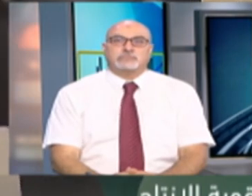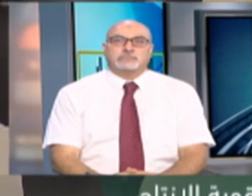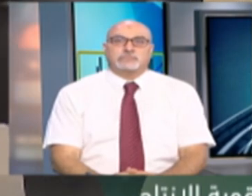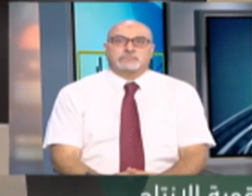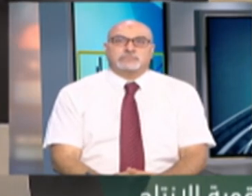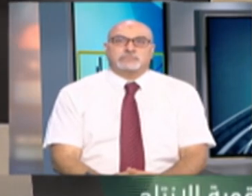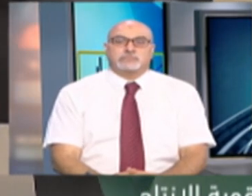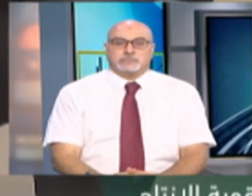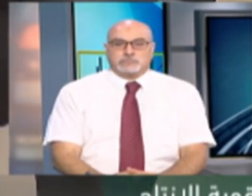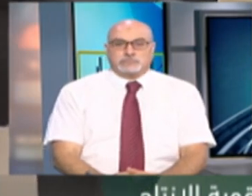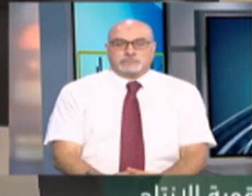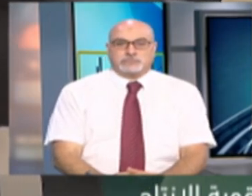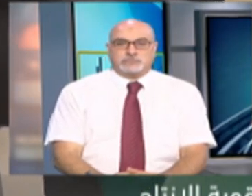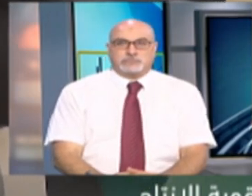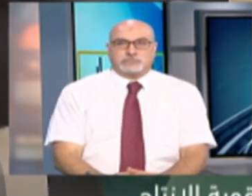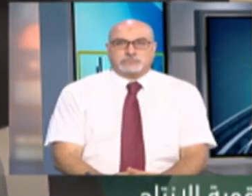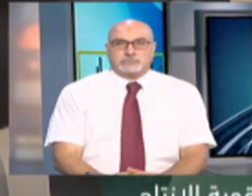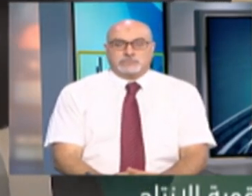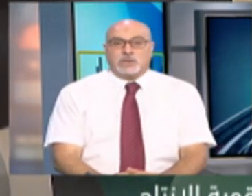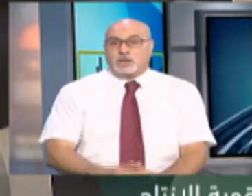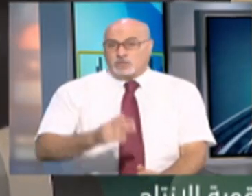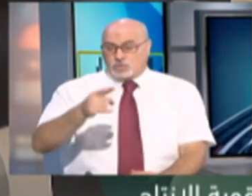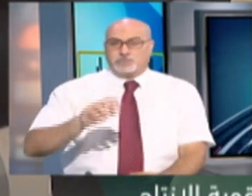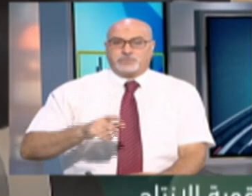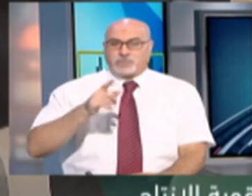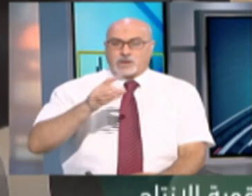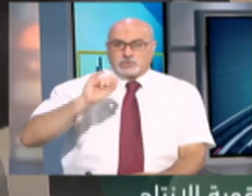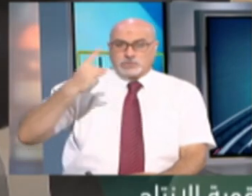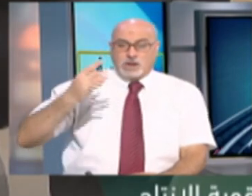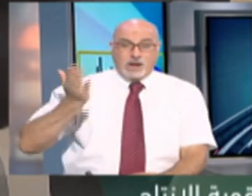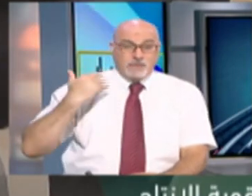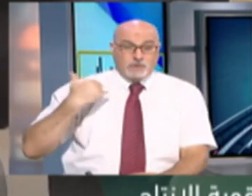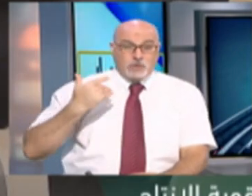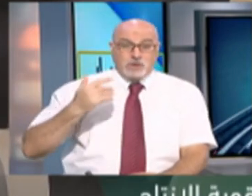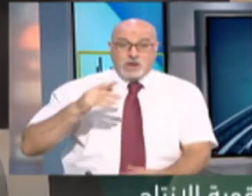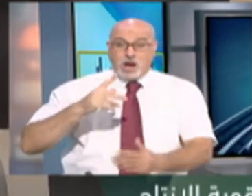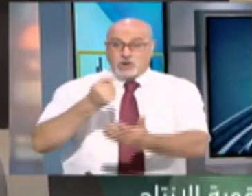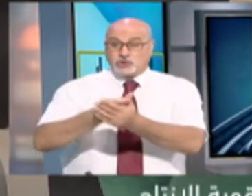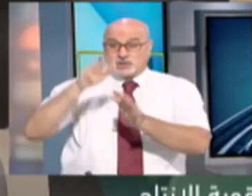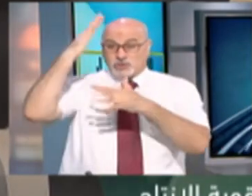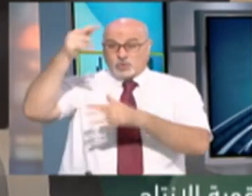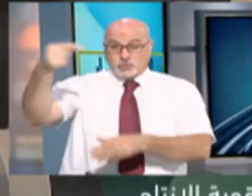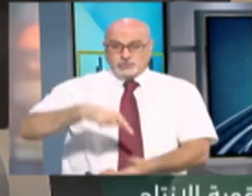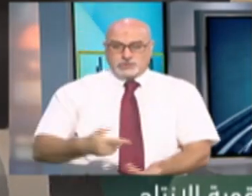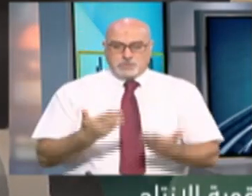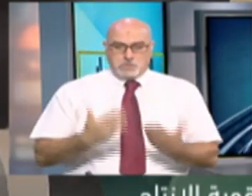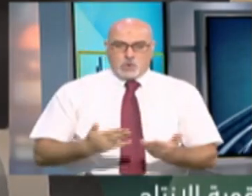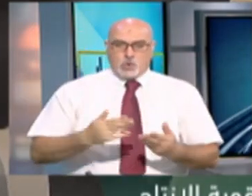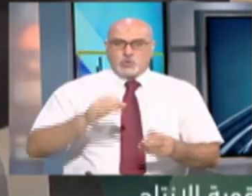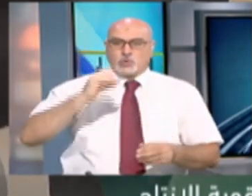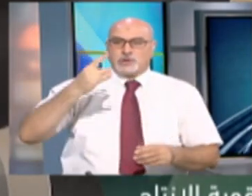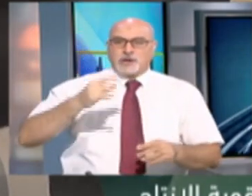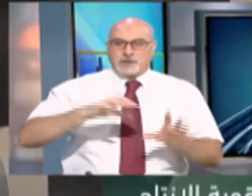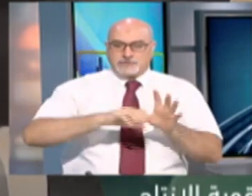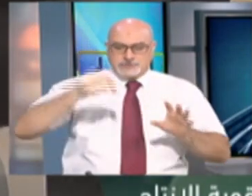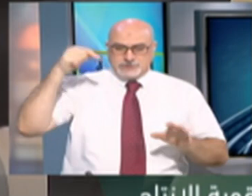ومحاولاتكم كذلك لإنتاج مواد كنا نستوردها إلى يومنا هذا يعني دخلوا